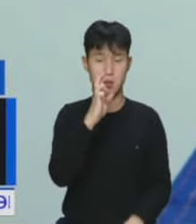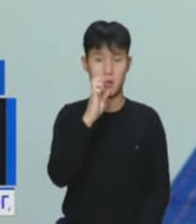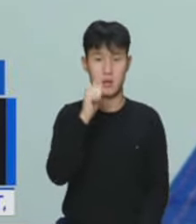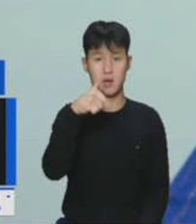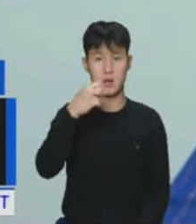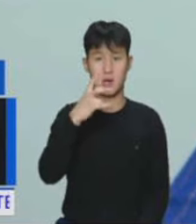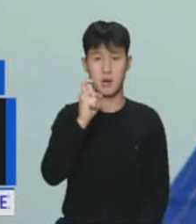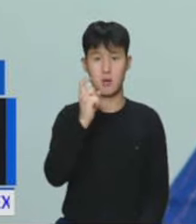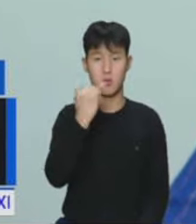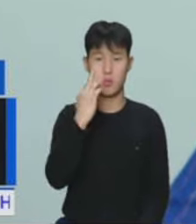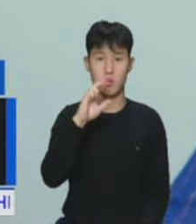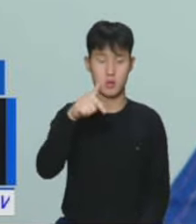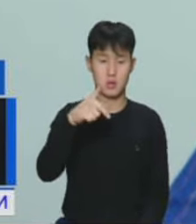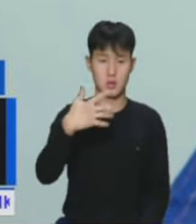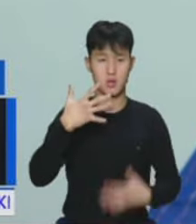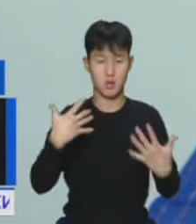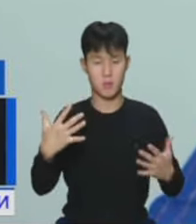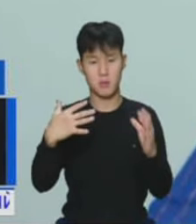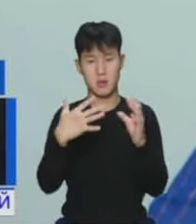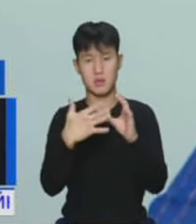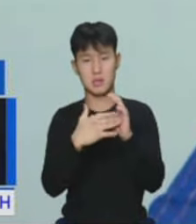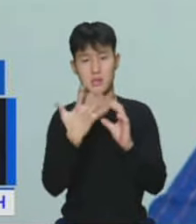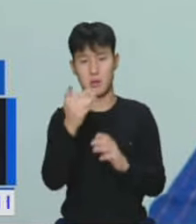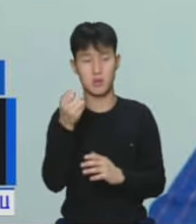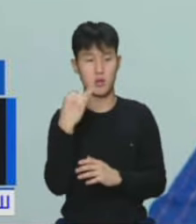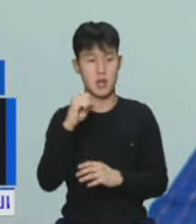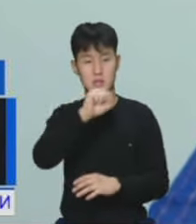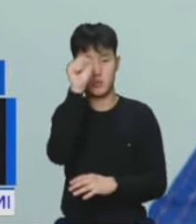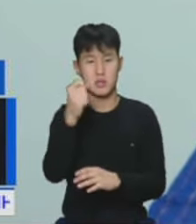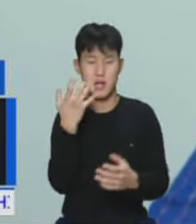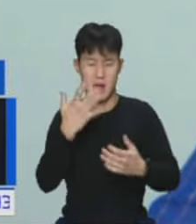энэ том таван толгойн асуудлыг бас яаралтай ярих хэрэгтэй.